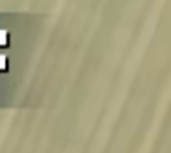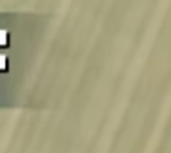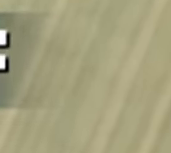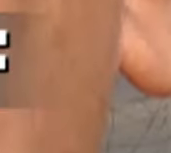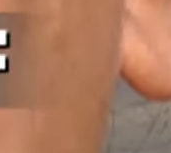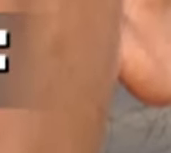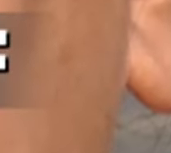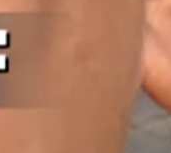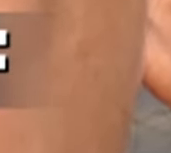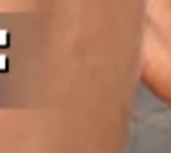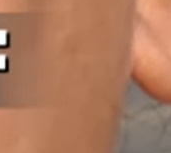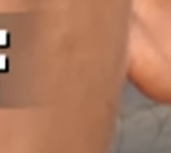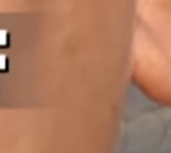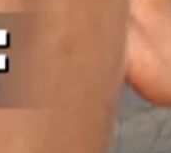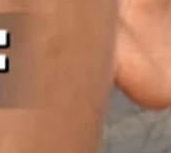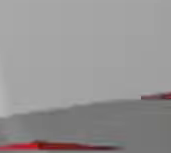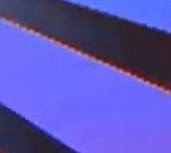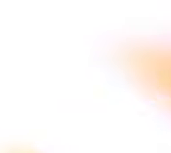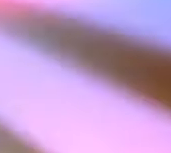namatay niyang aso.